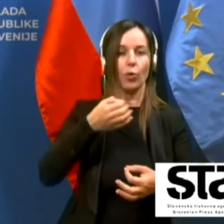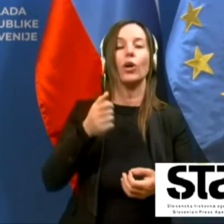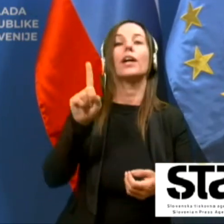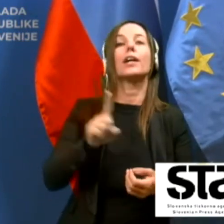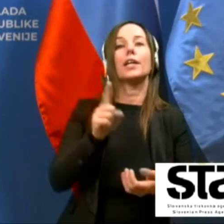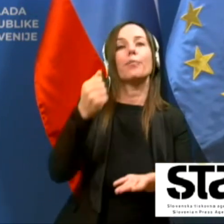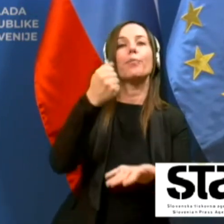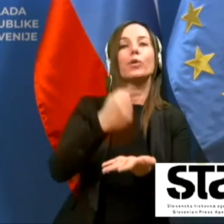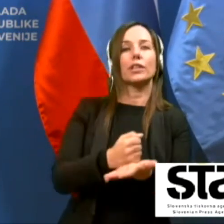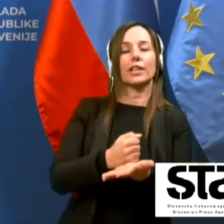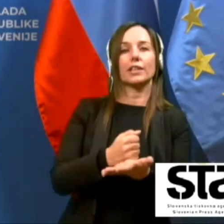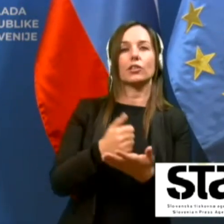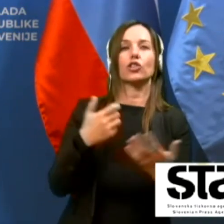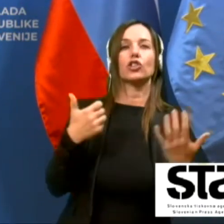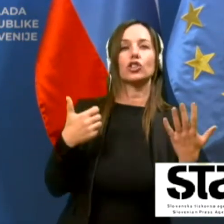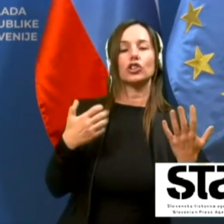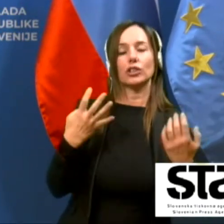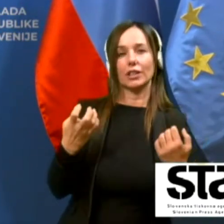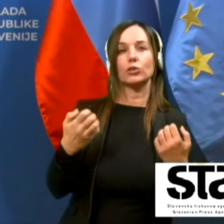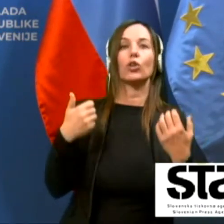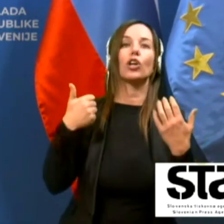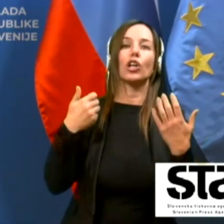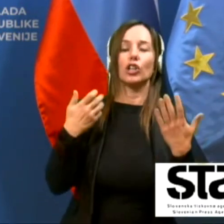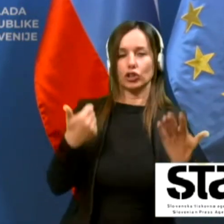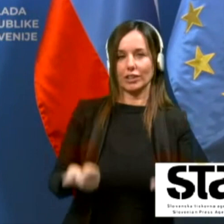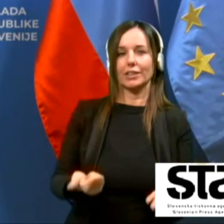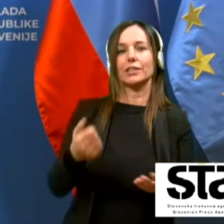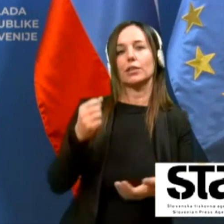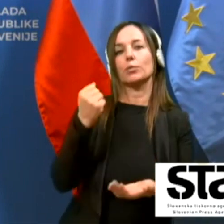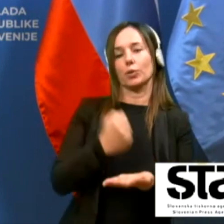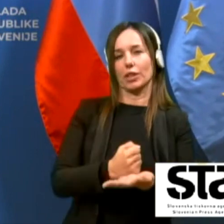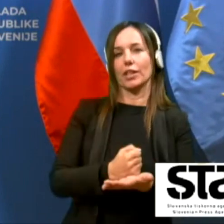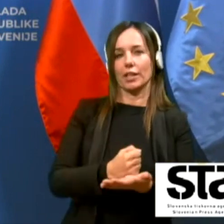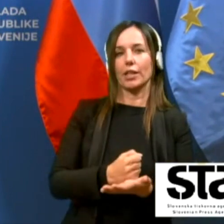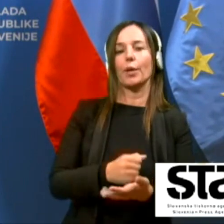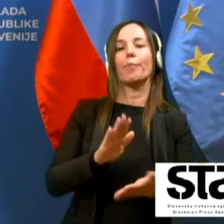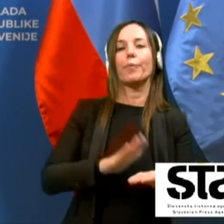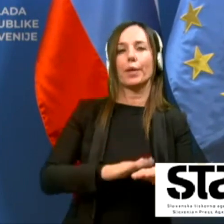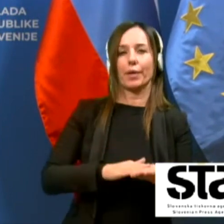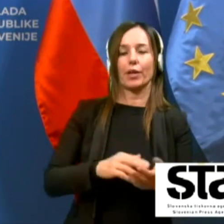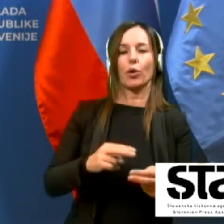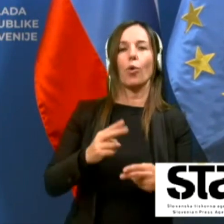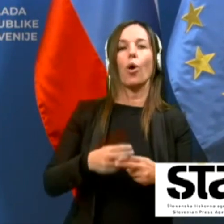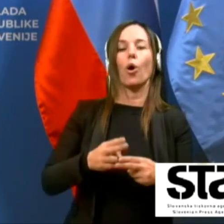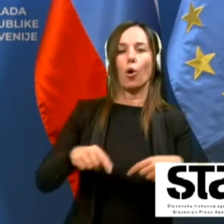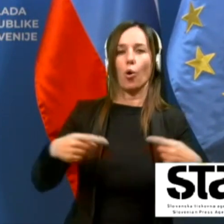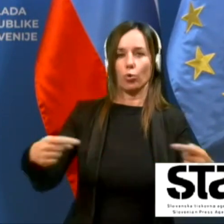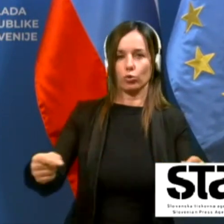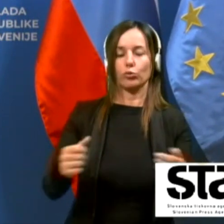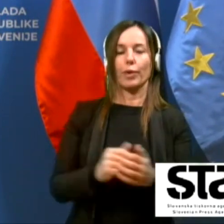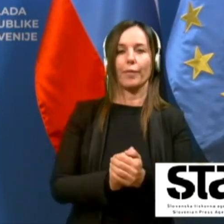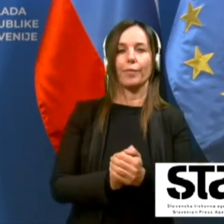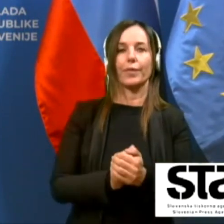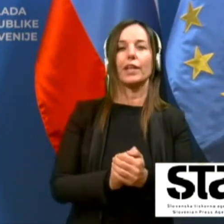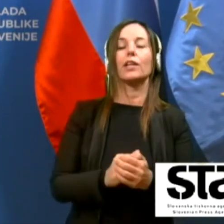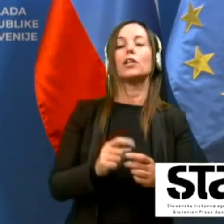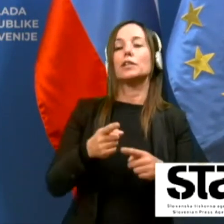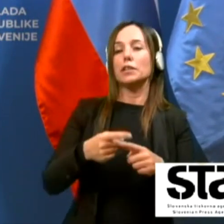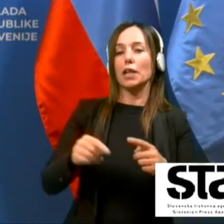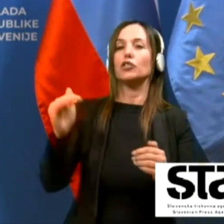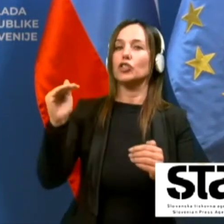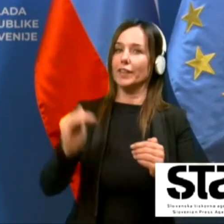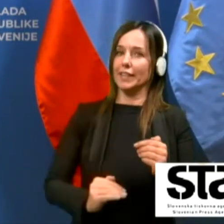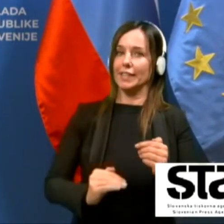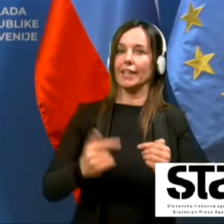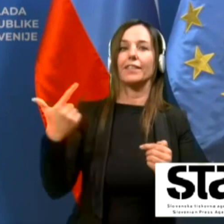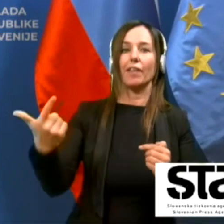potrjenih 464 primerov okužbe. Delež pozitivnih testov je bil še naprej nizek in je